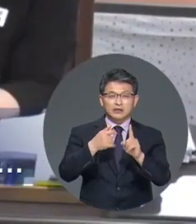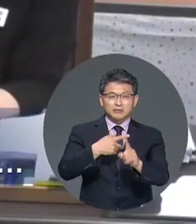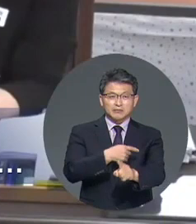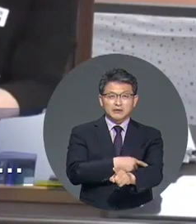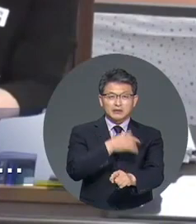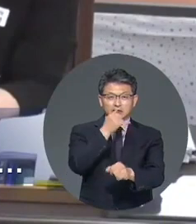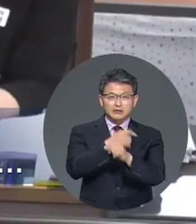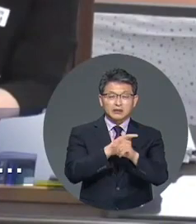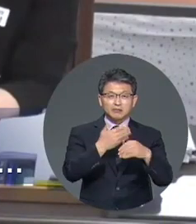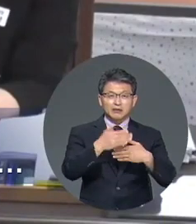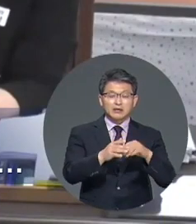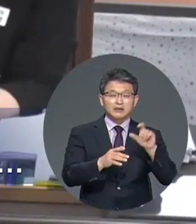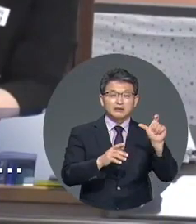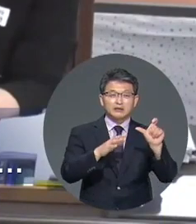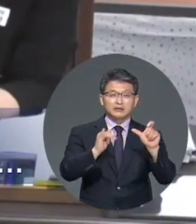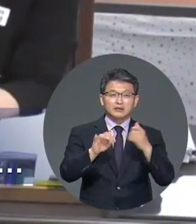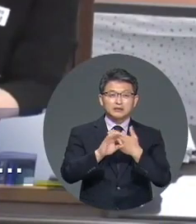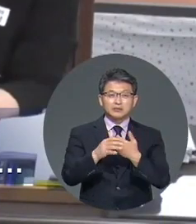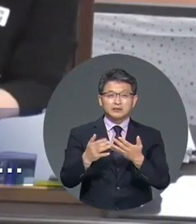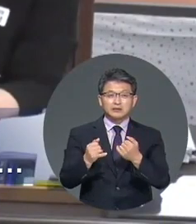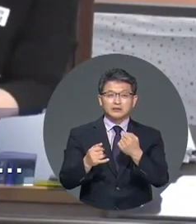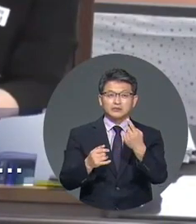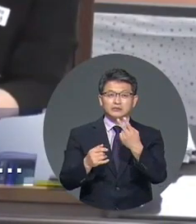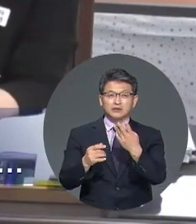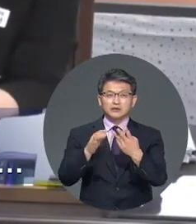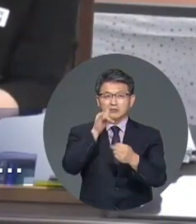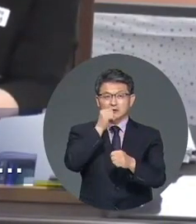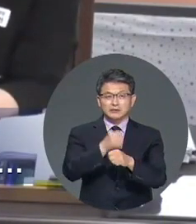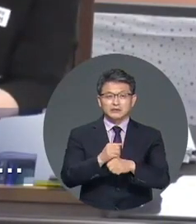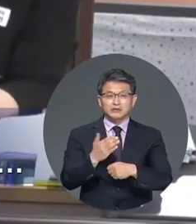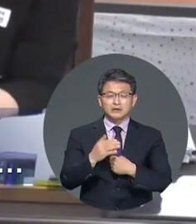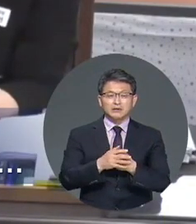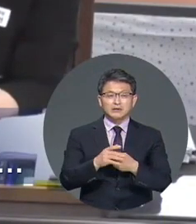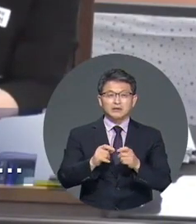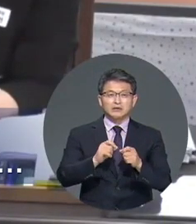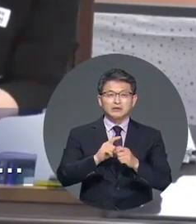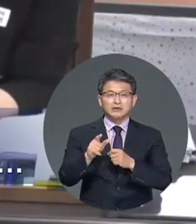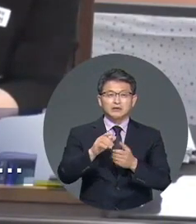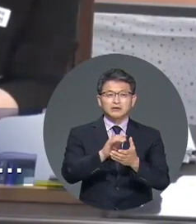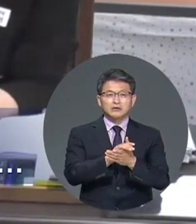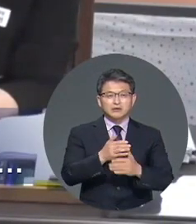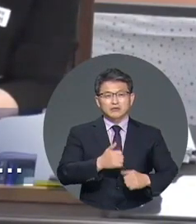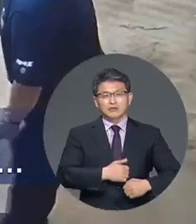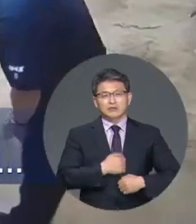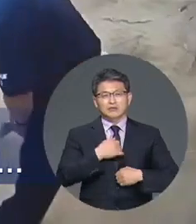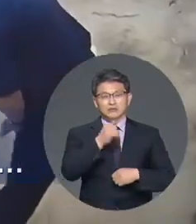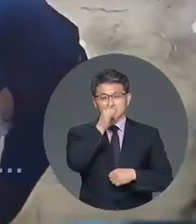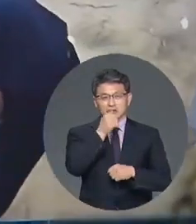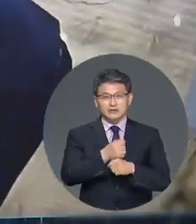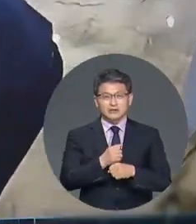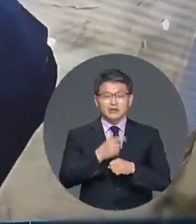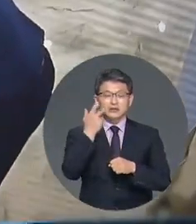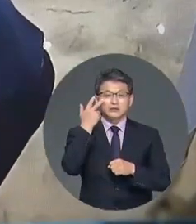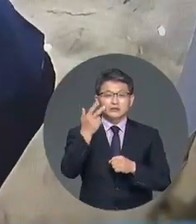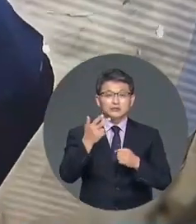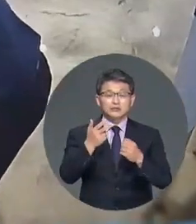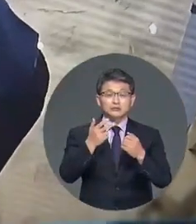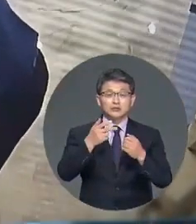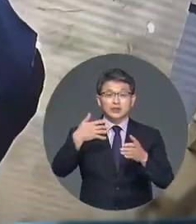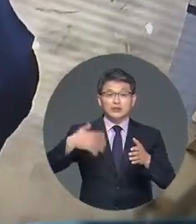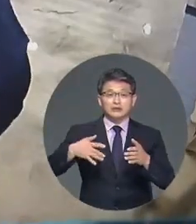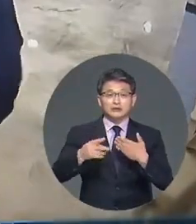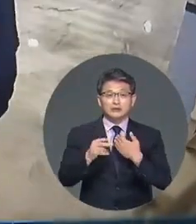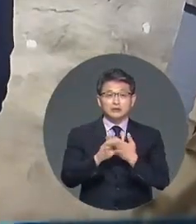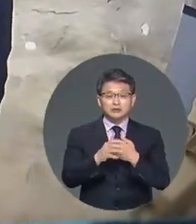반에 15명이라면 일하는 사람은 두세 명밖에 안 돼요 거의 게으르고 한데 일주일도 지나지 않아